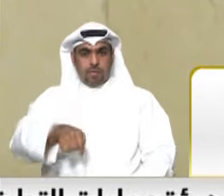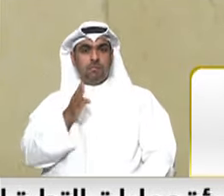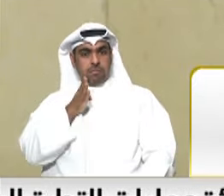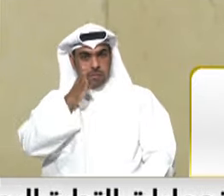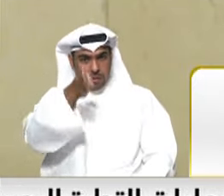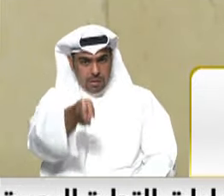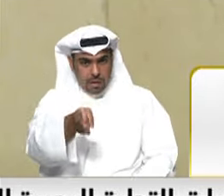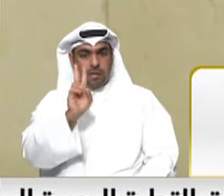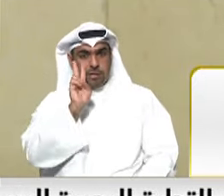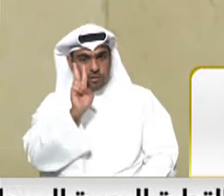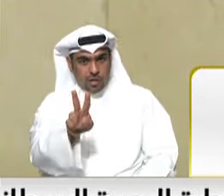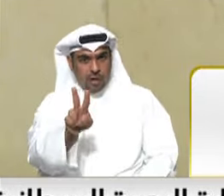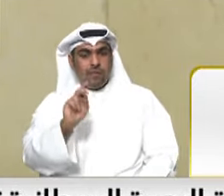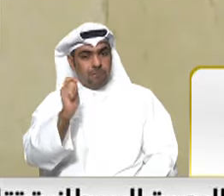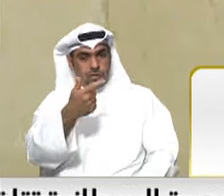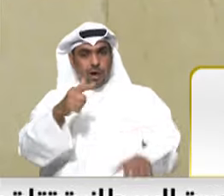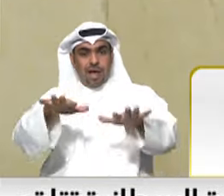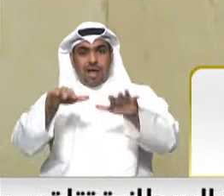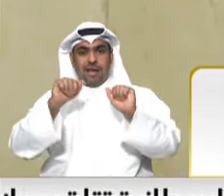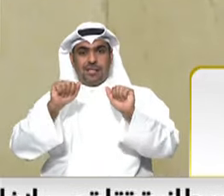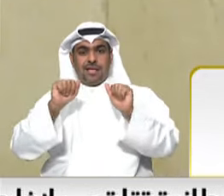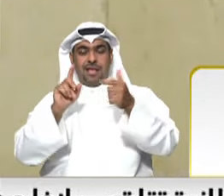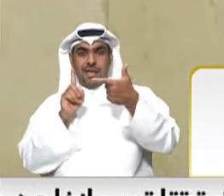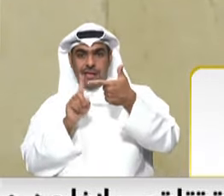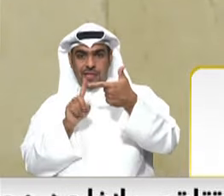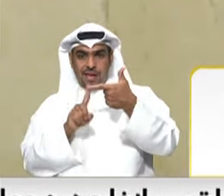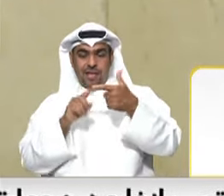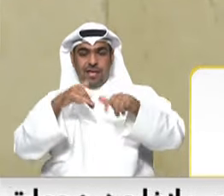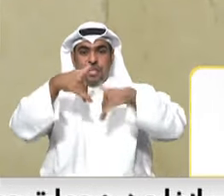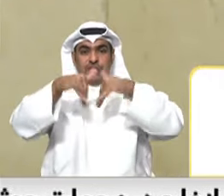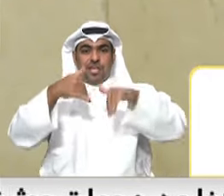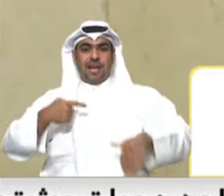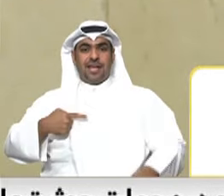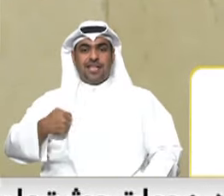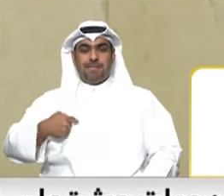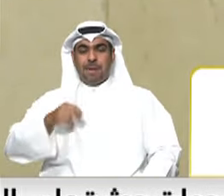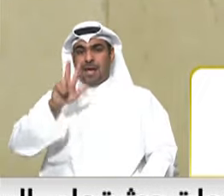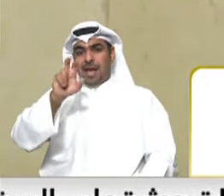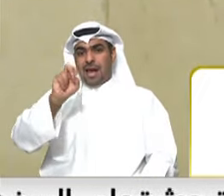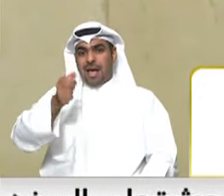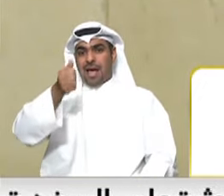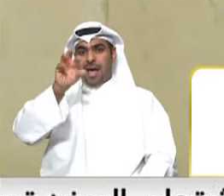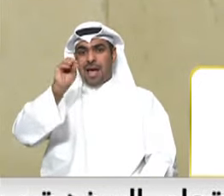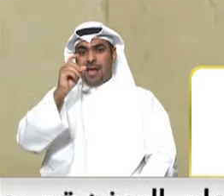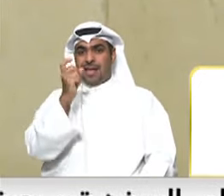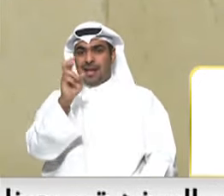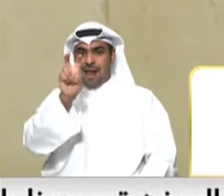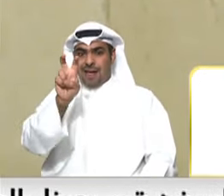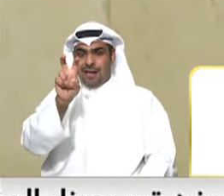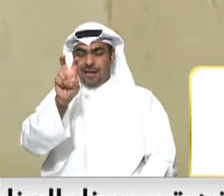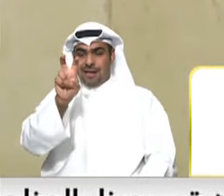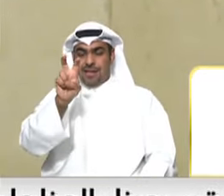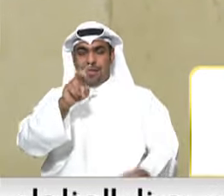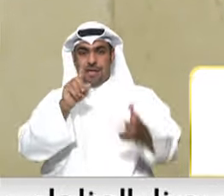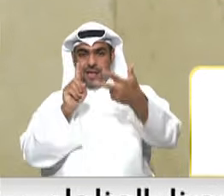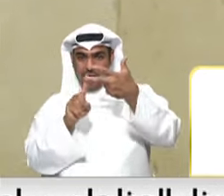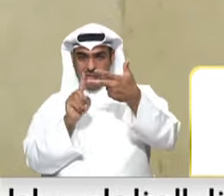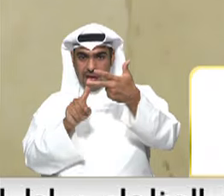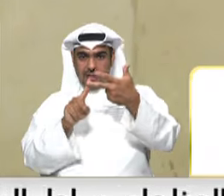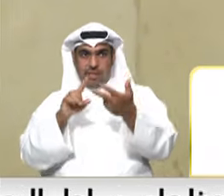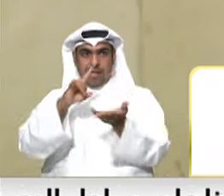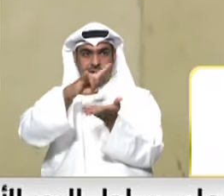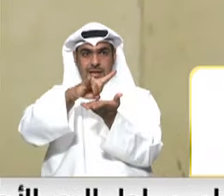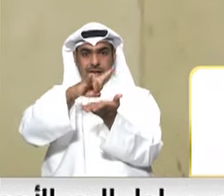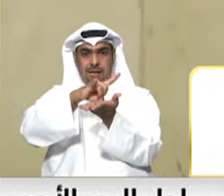وأيضا مشروع تطوير شارع القاهرة التابع لإخوان الهيئة العامة للطرق والنقل البري للوقوف على المعوقات التي